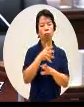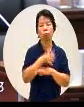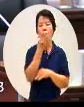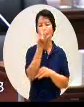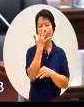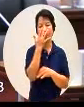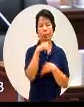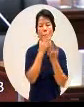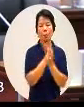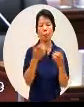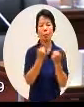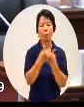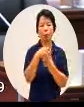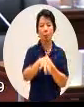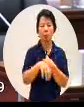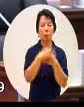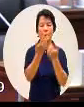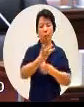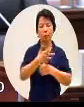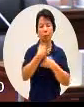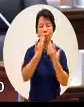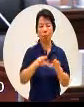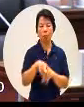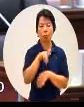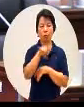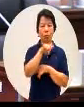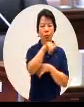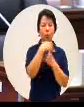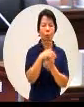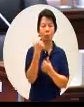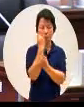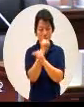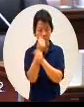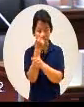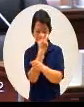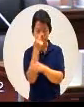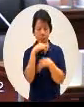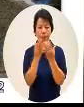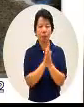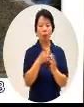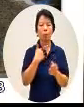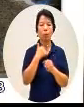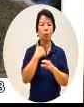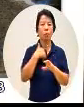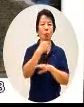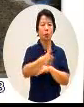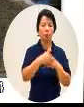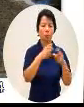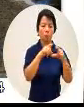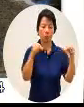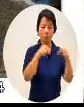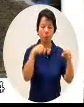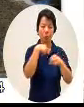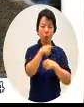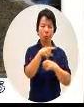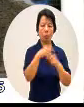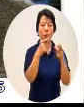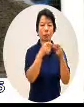很多機會讀書跟出國考察這是我到日本澳汁系道